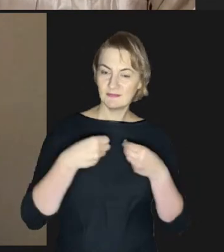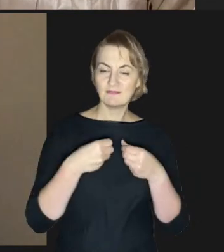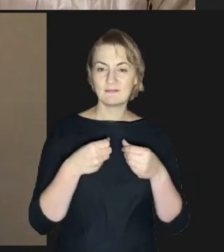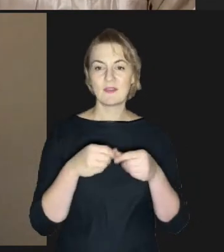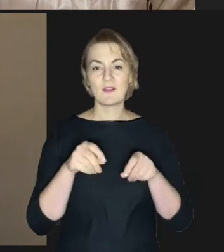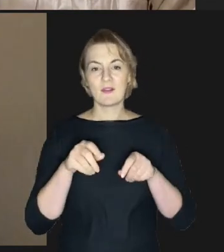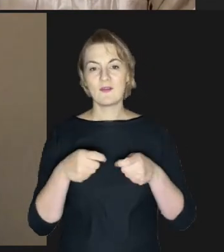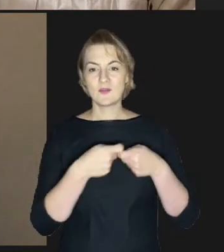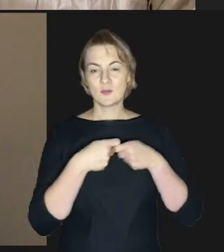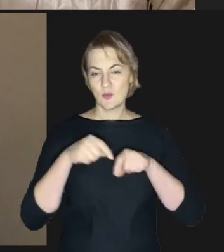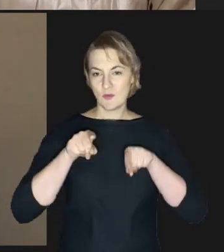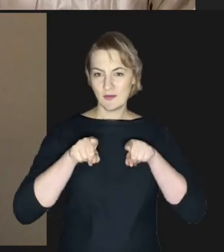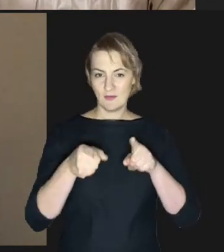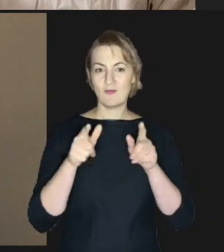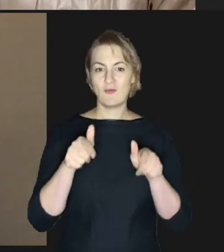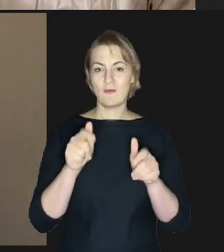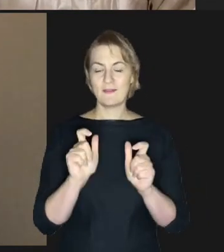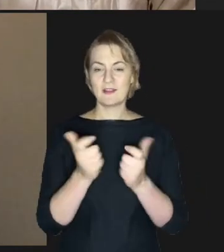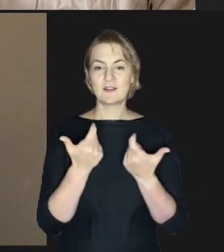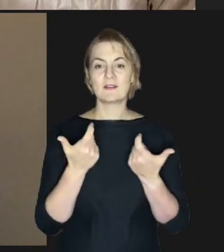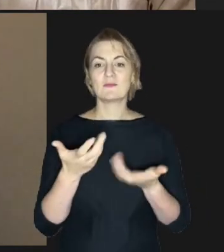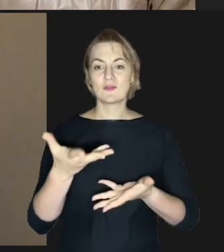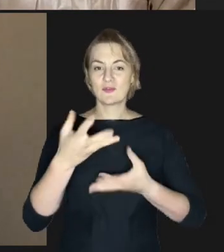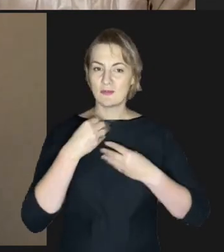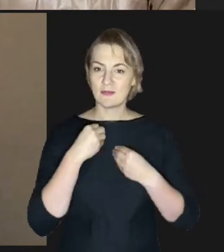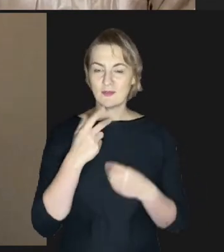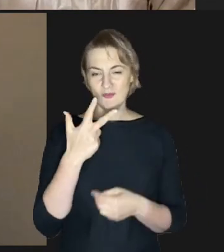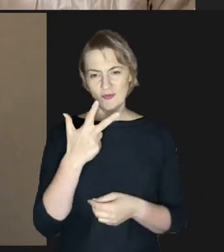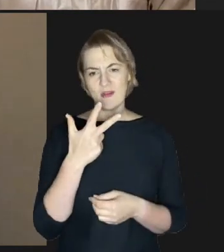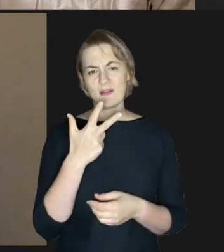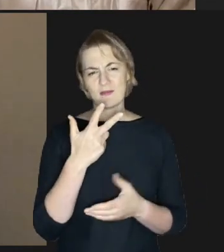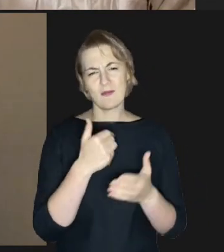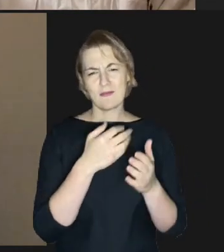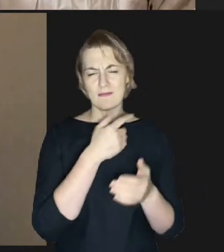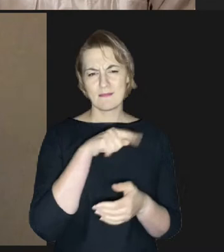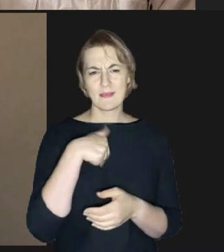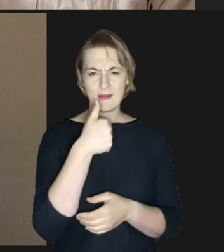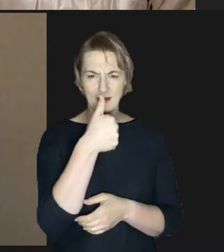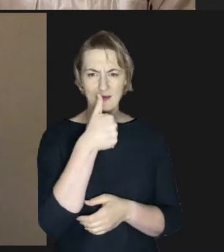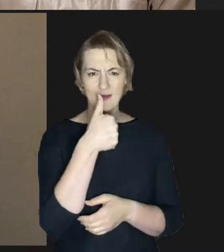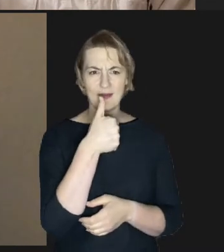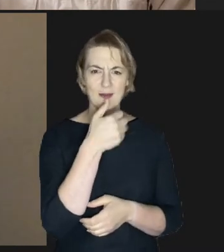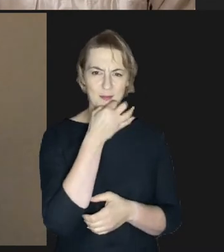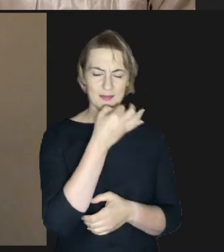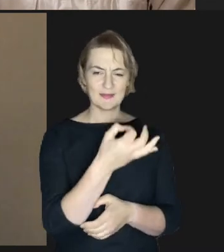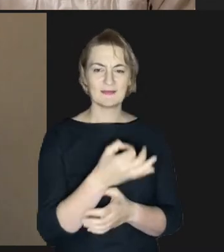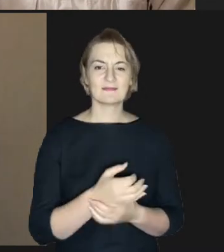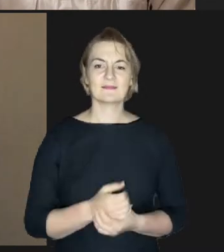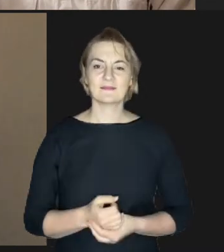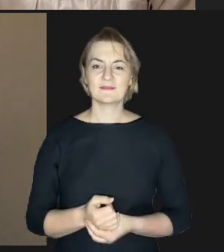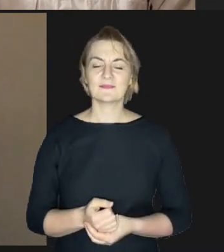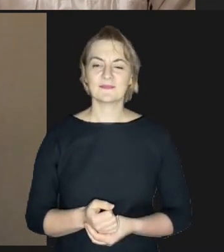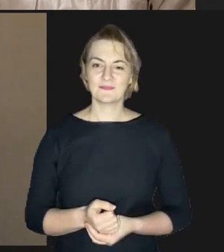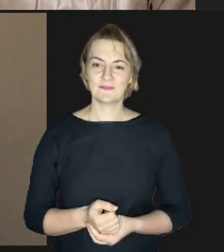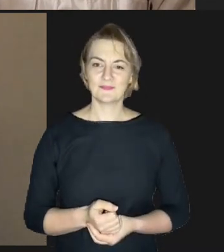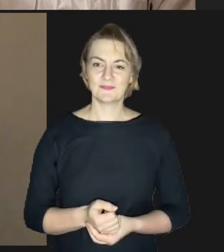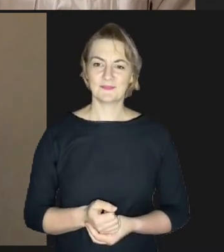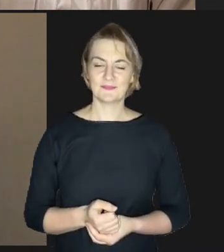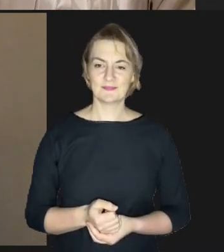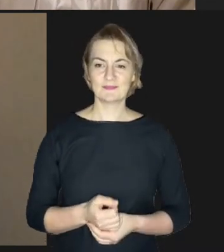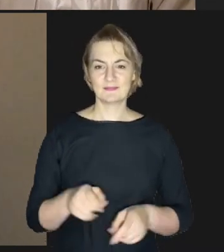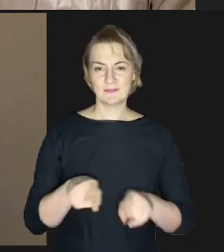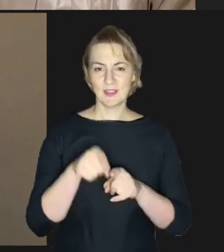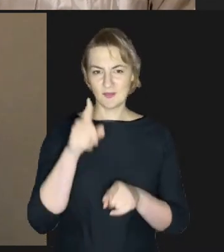tego wydarzenia. Dostaliśmy 3 pytania, ale zadamy na razie jedno z tych 3, dając głos jeszcze